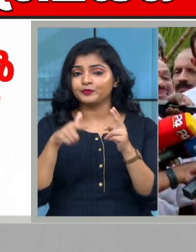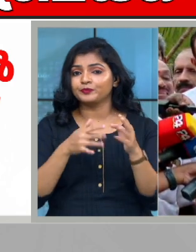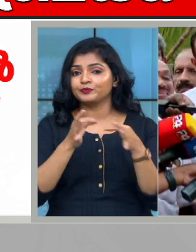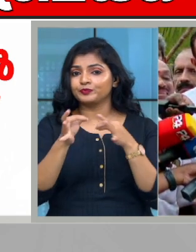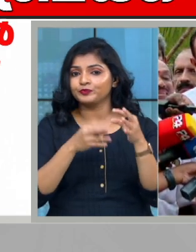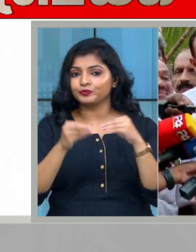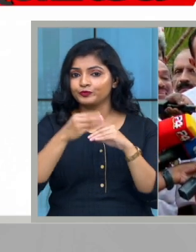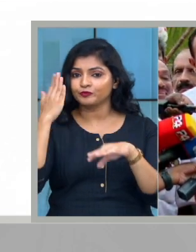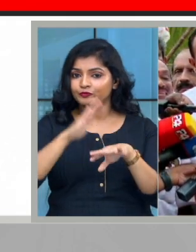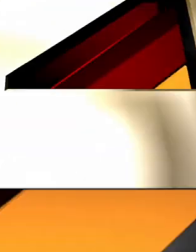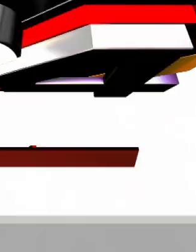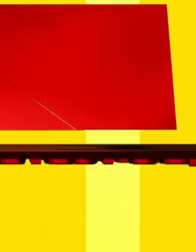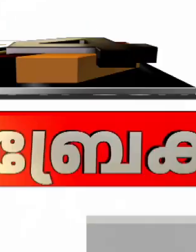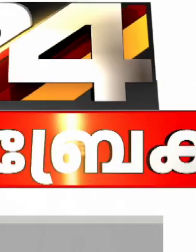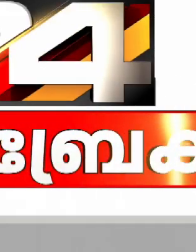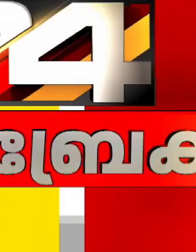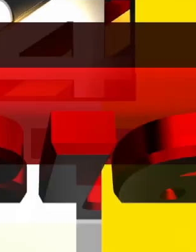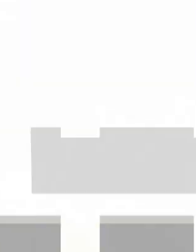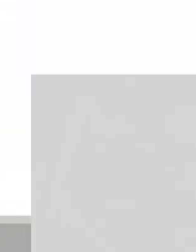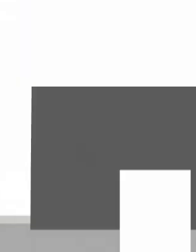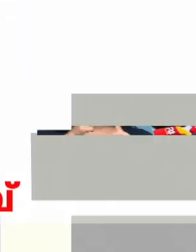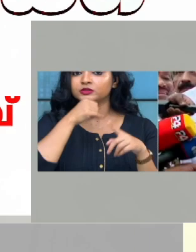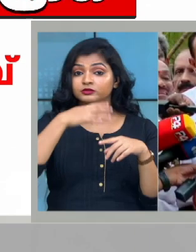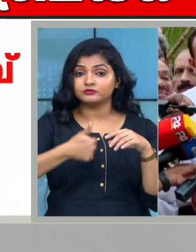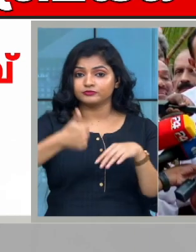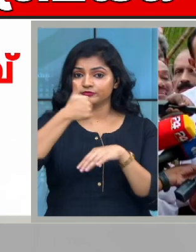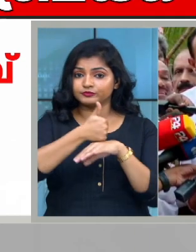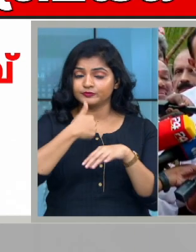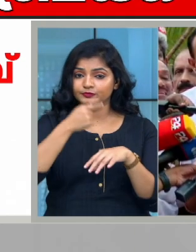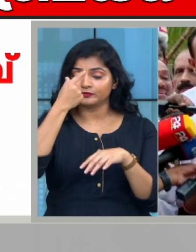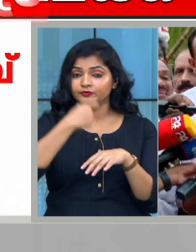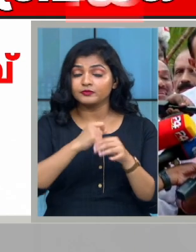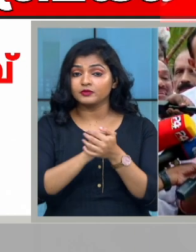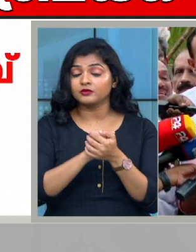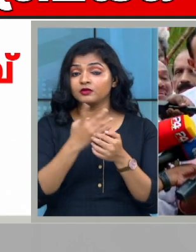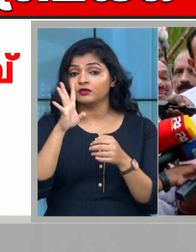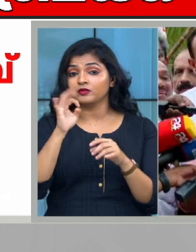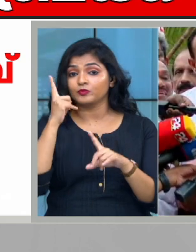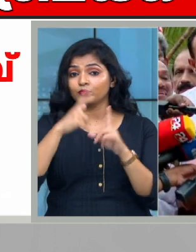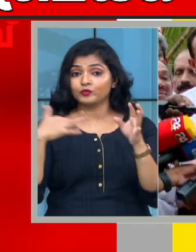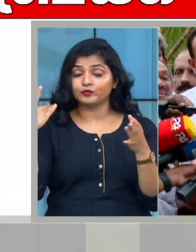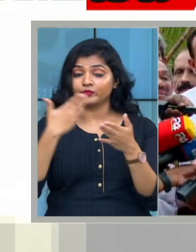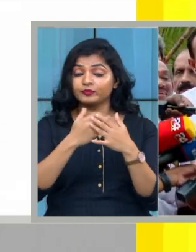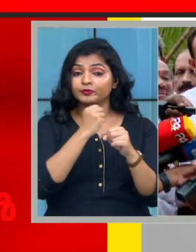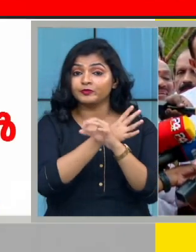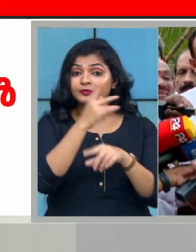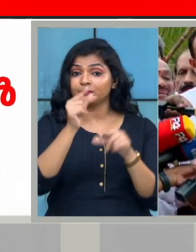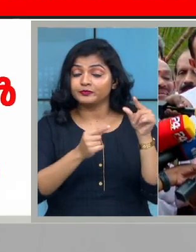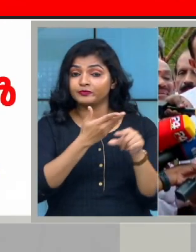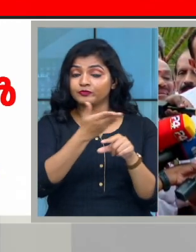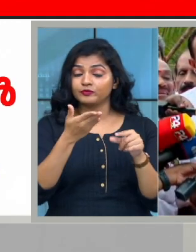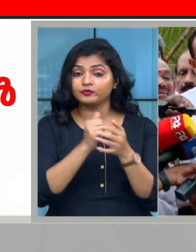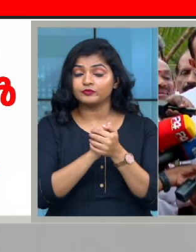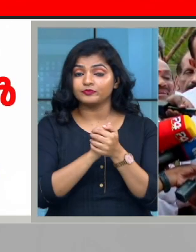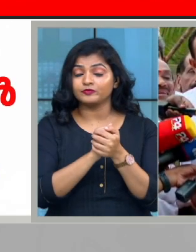ഞാനിപ്പോൾ BJPയുടെ ഒരു മുതിർന്ന നേതാവായതുകൊണ്ടും 10-40 കൊല്ലമായിട്ട് മാധ്യമപ്രവർത്തകരുടെ